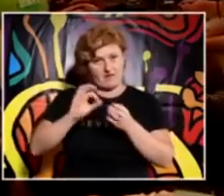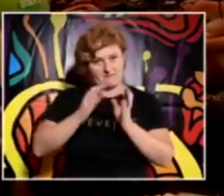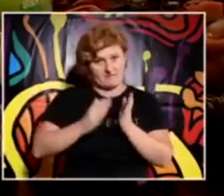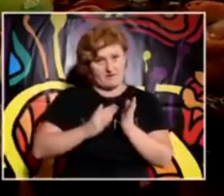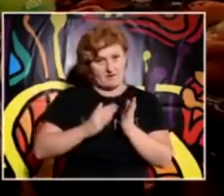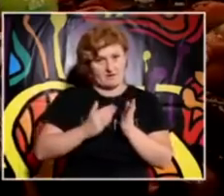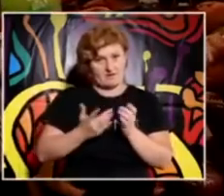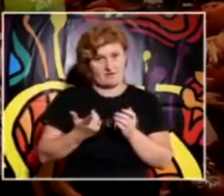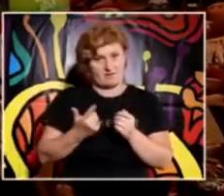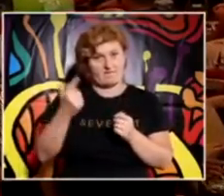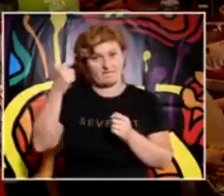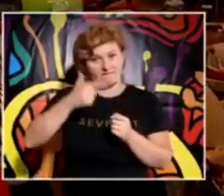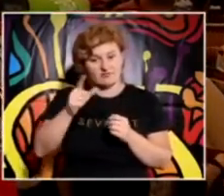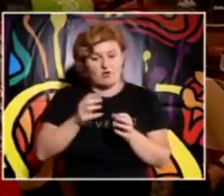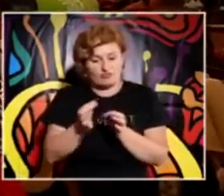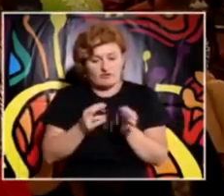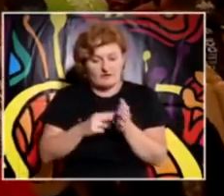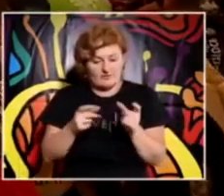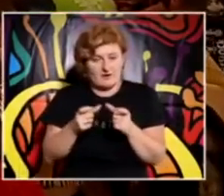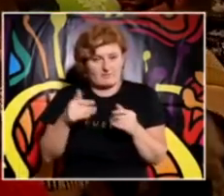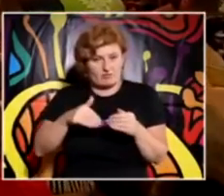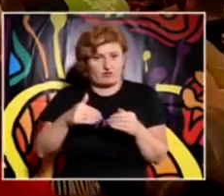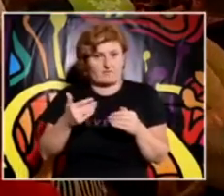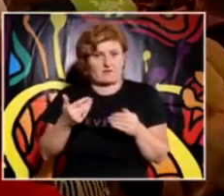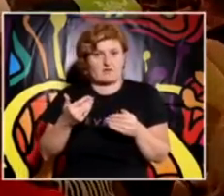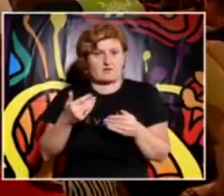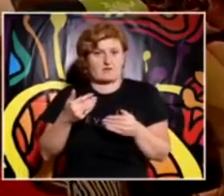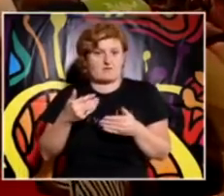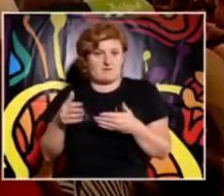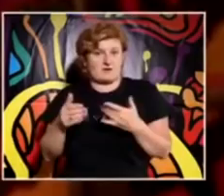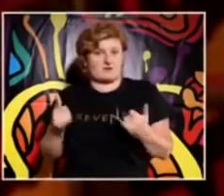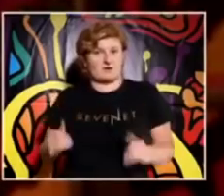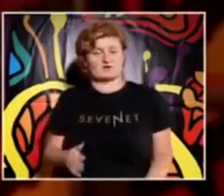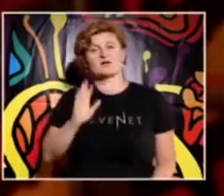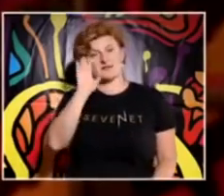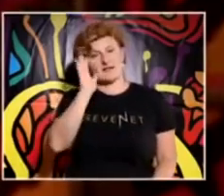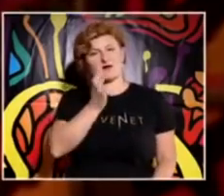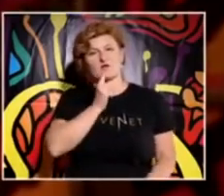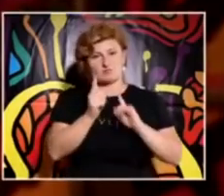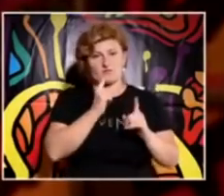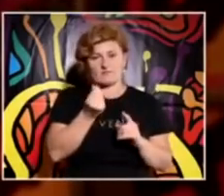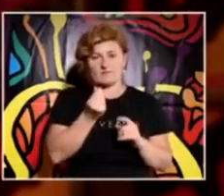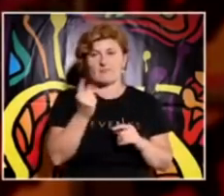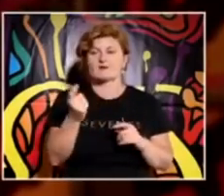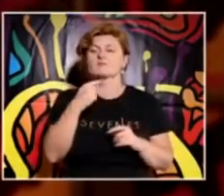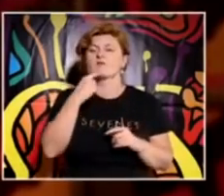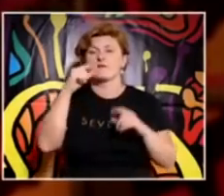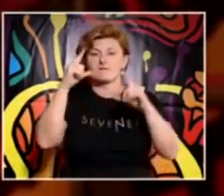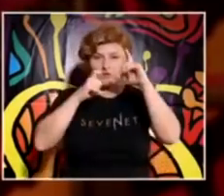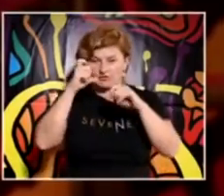2000 zł, które się zaoszczędzi na biletach, można spędzić tam... O pieniądzach jeszcze porozmawiamy, ale wspomniałaś o fotografii, miały być jeszcze